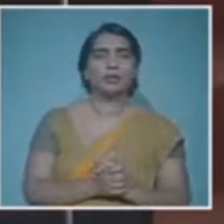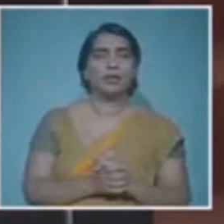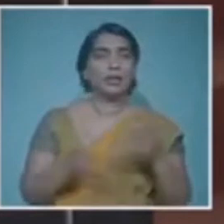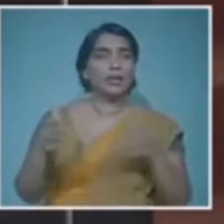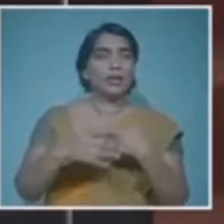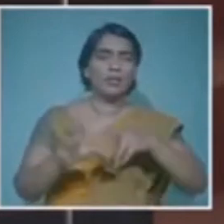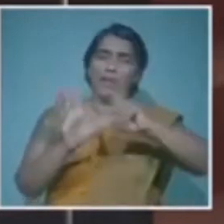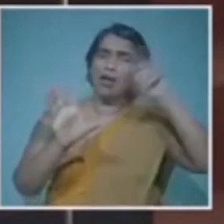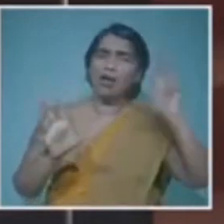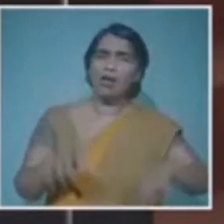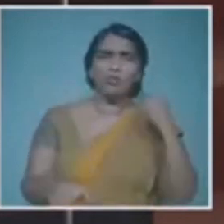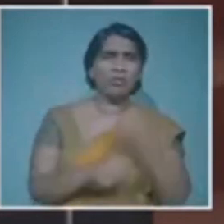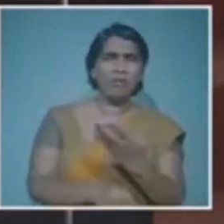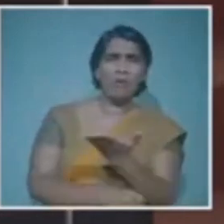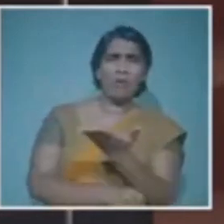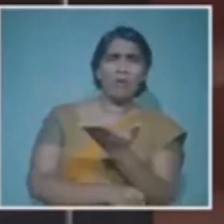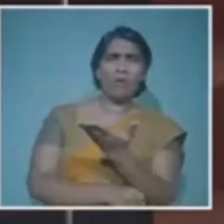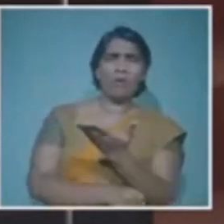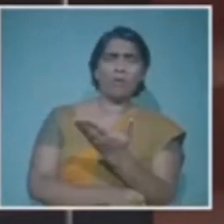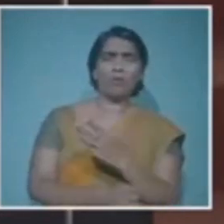කැබිනට් එක අස්සුරා මොන ආණ්ඩුවක්ද මේක?